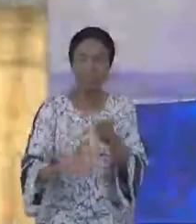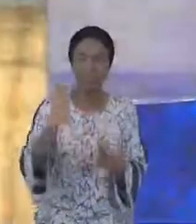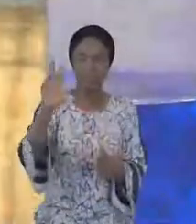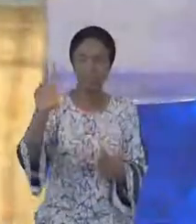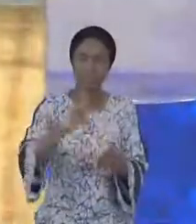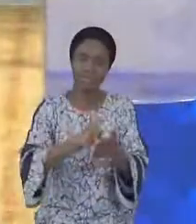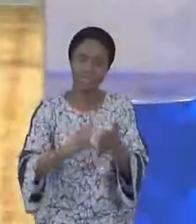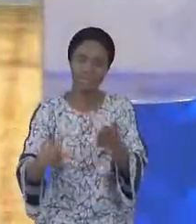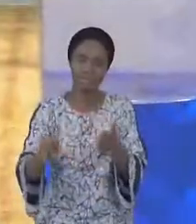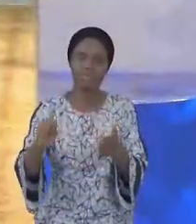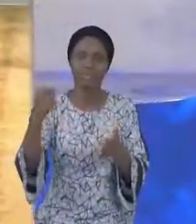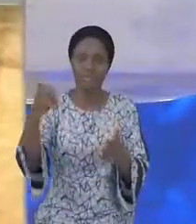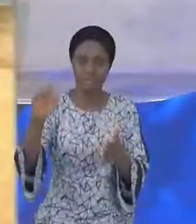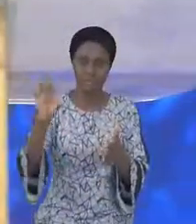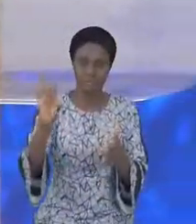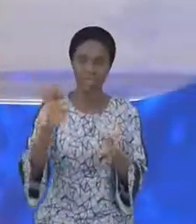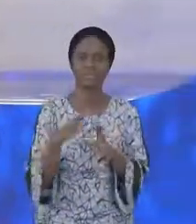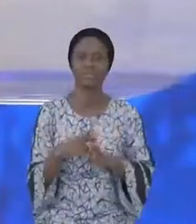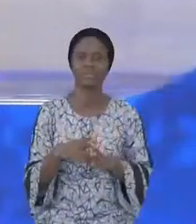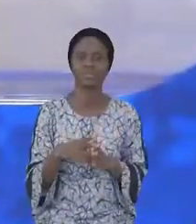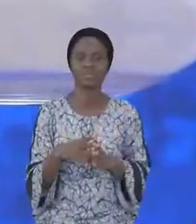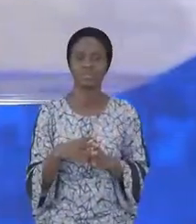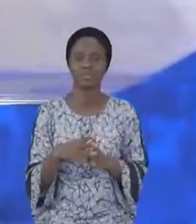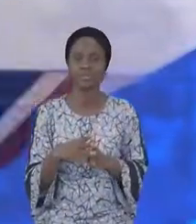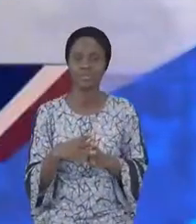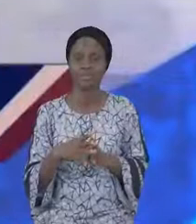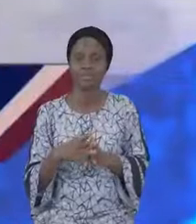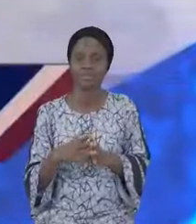18. Deuxième Corinthiens 3, verset 18.